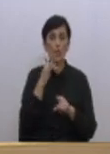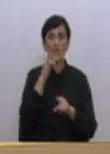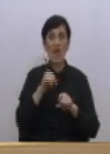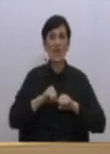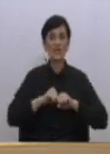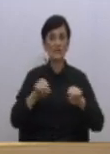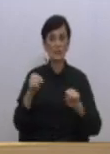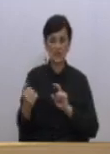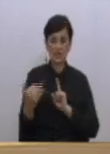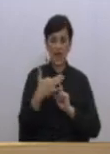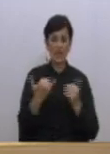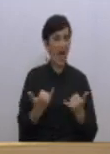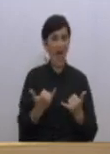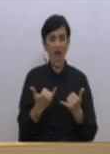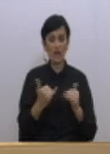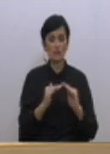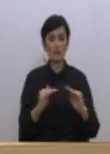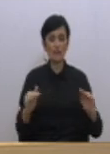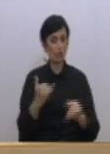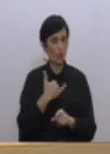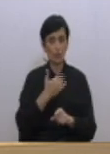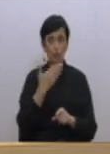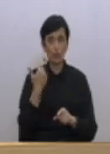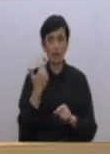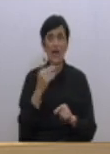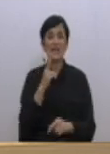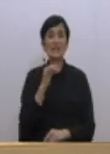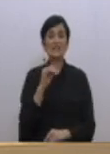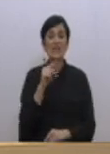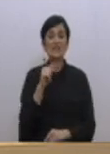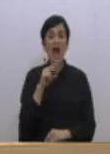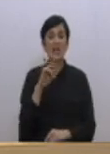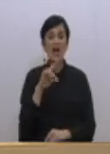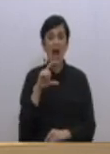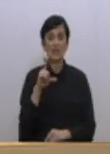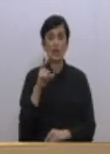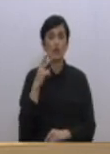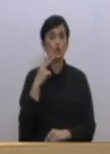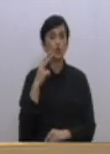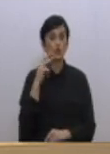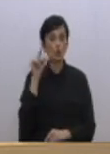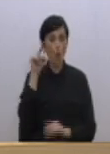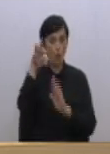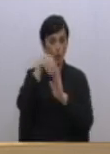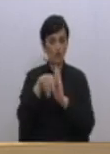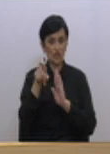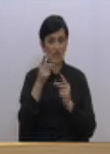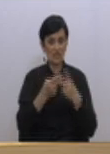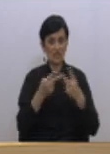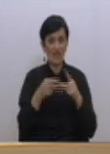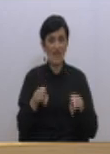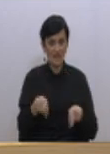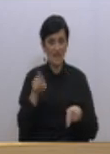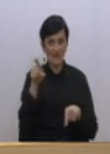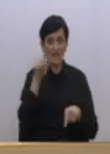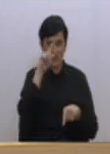გვიბედავდა თავდასხმას და ახლა არა გვაქვს უწყვეტი მშვიდობა. ქრისტინე ტალაკაძე თალაკანძე ზის სოხუმში ციხეში ბატონ ირაკლი.